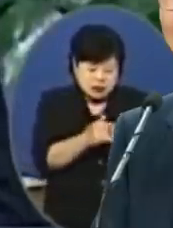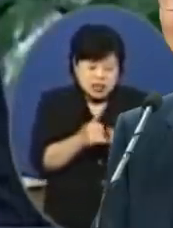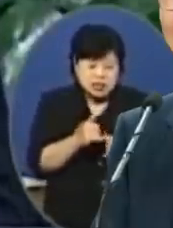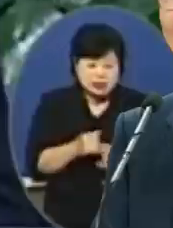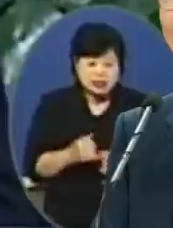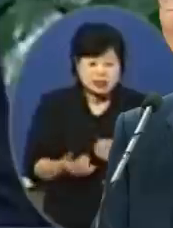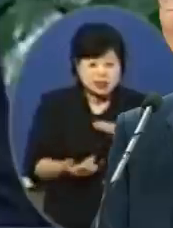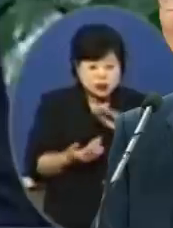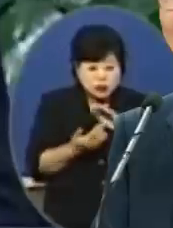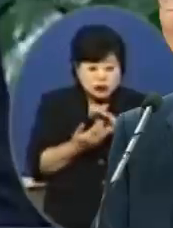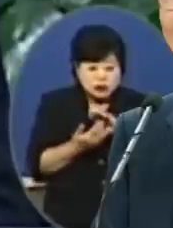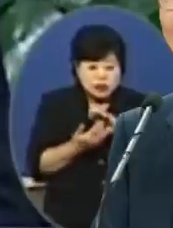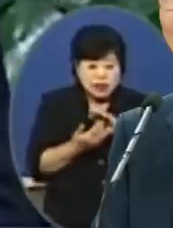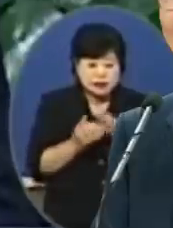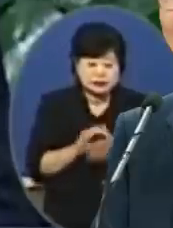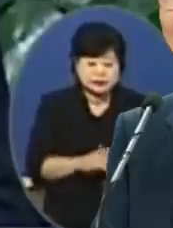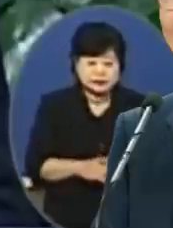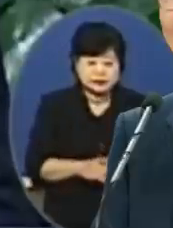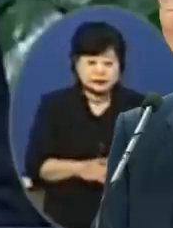그때